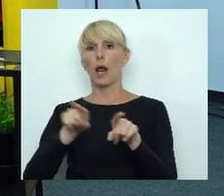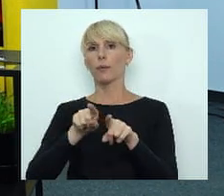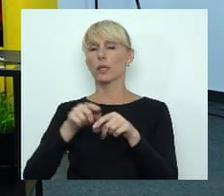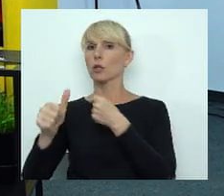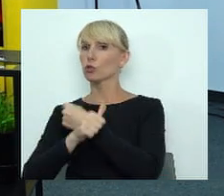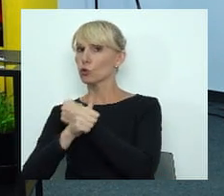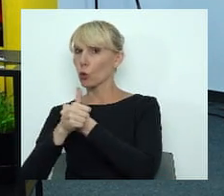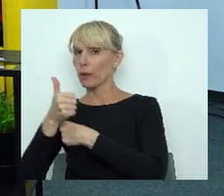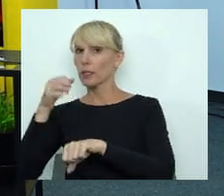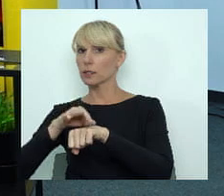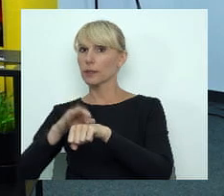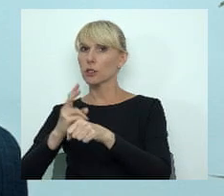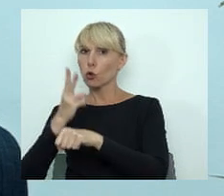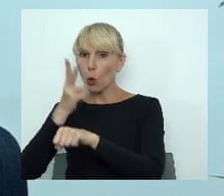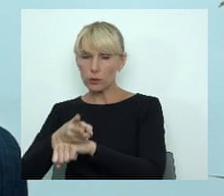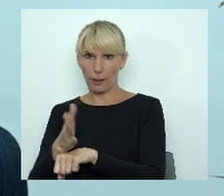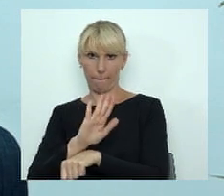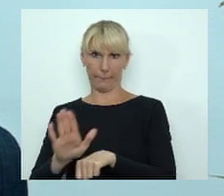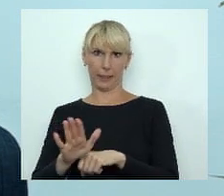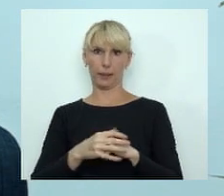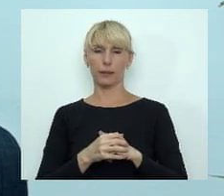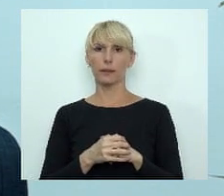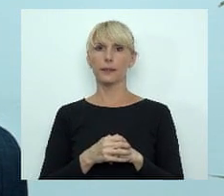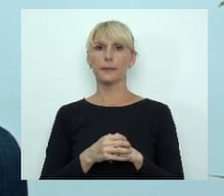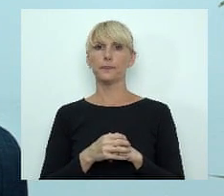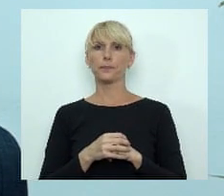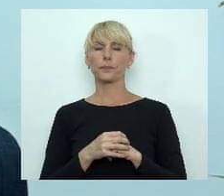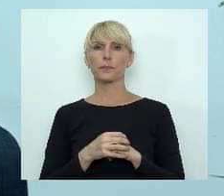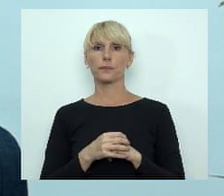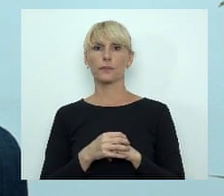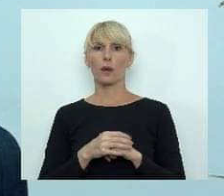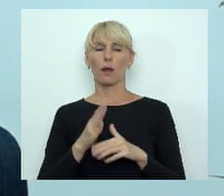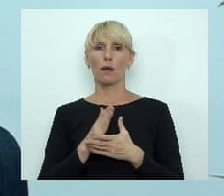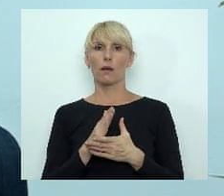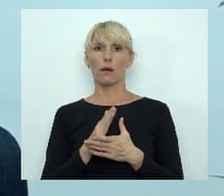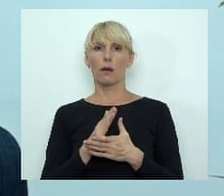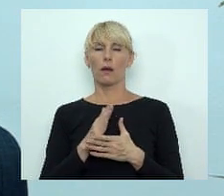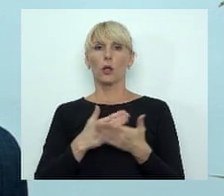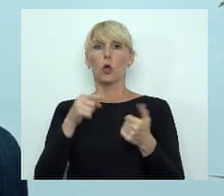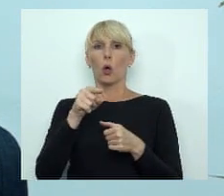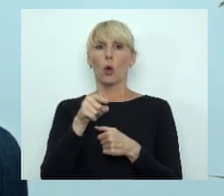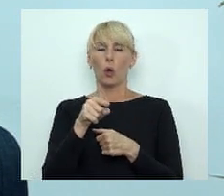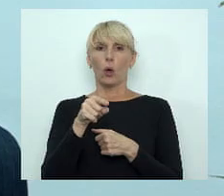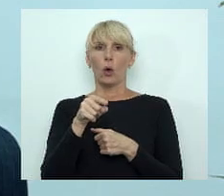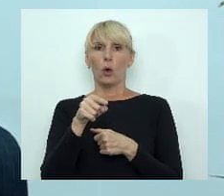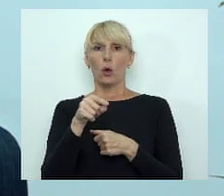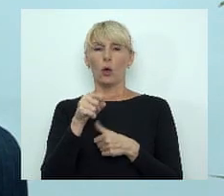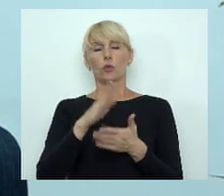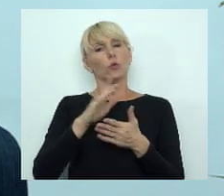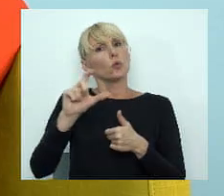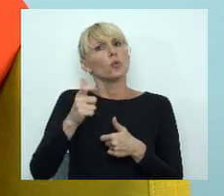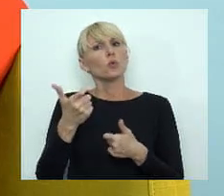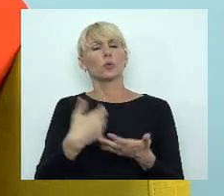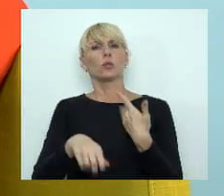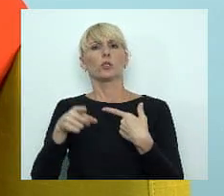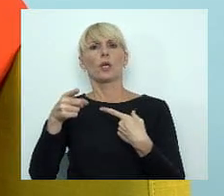medycznej. A czy dostęp do dokumentacji medycznej, nie wiem, osoby, której jest bliska nam, która akurat przebywa w szpitalu, jak to teraz wygląda? Coś się zmieniło, czy nie. To jest